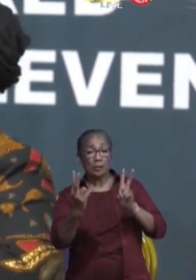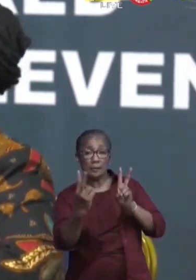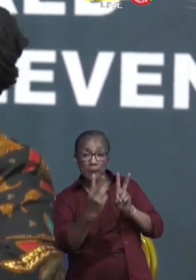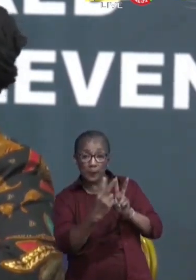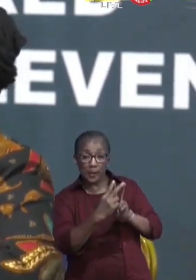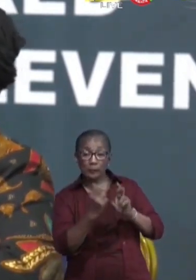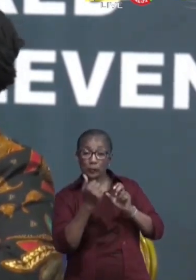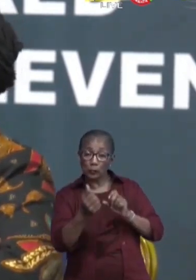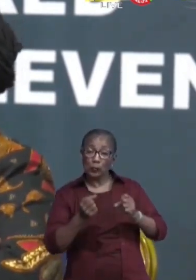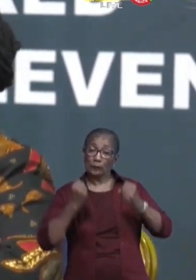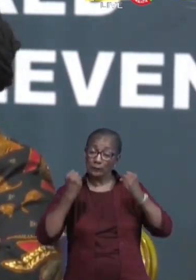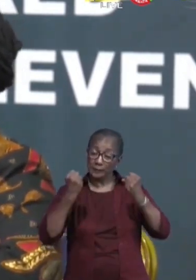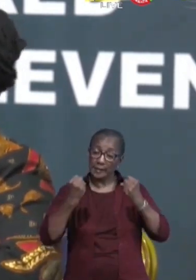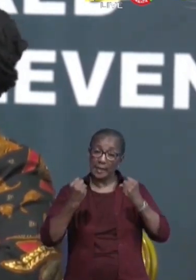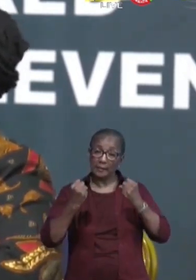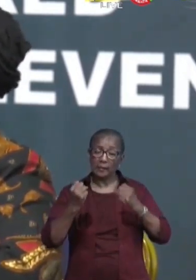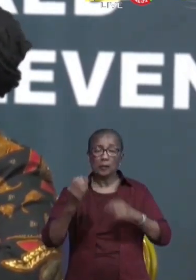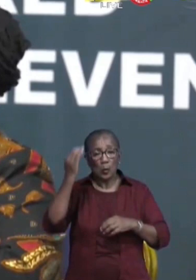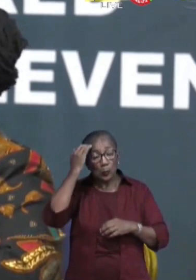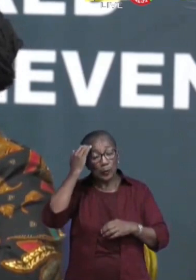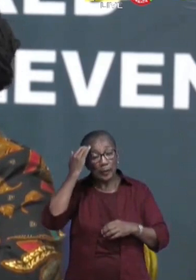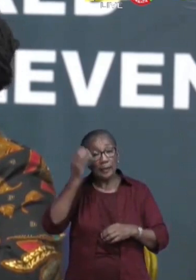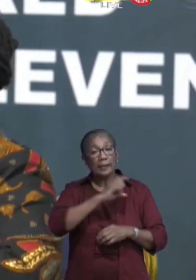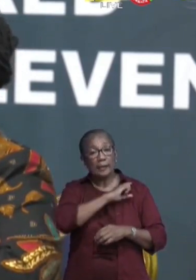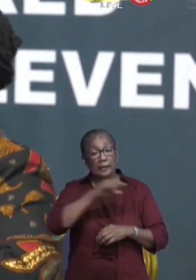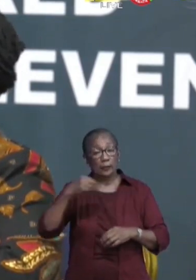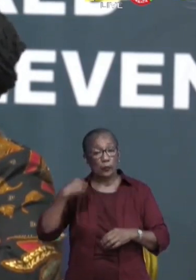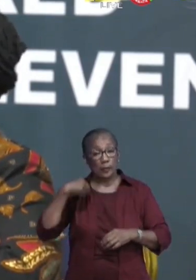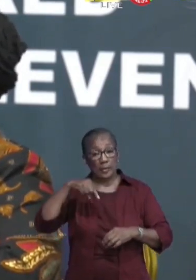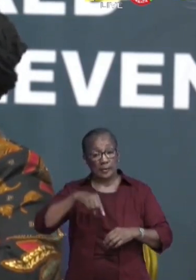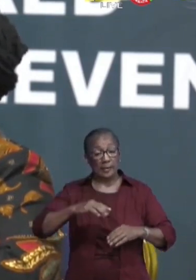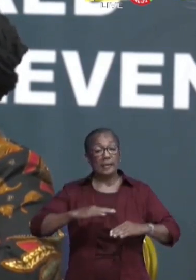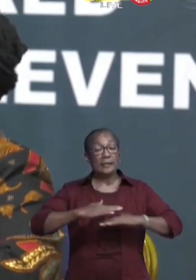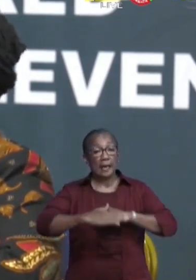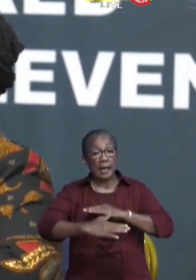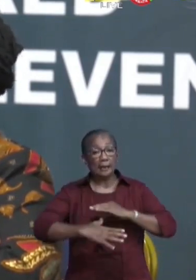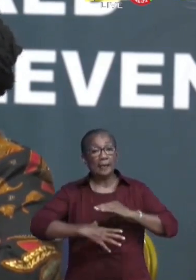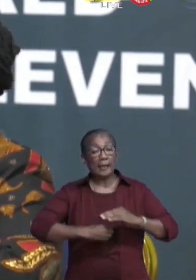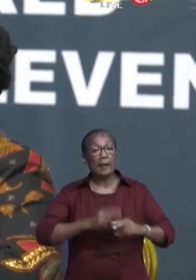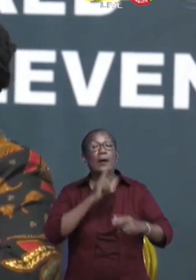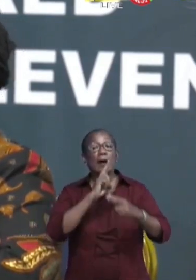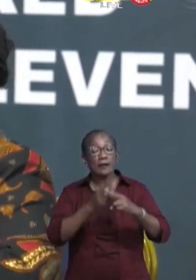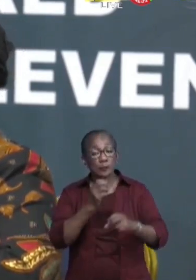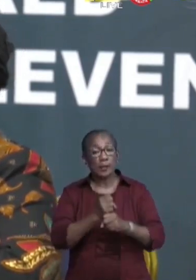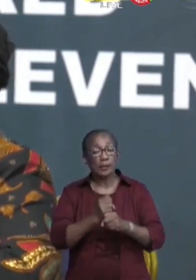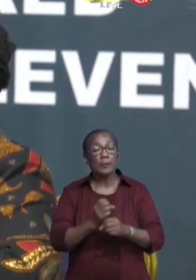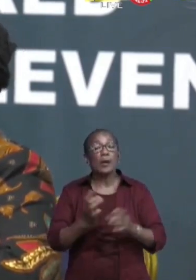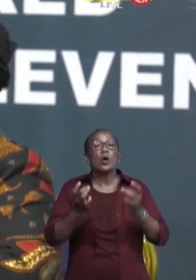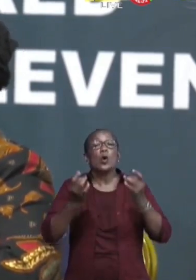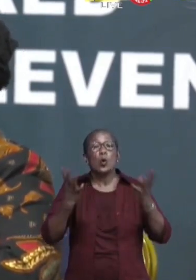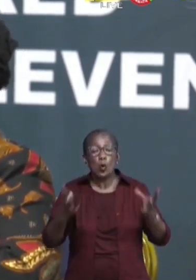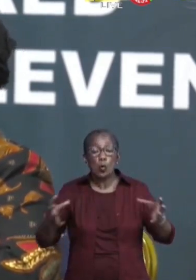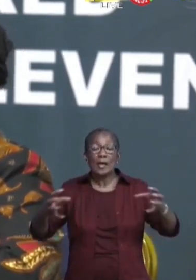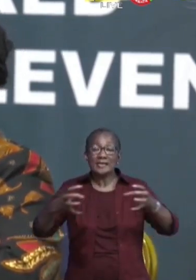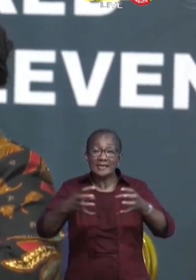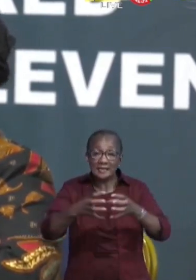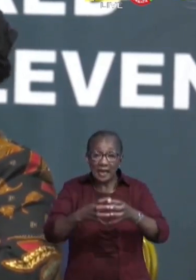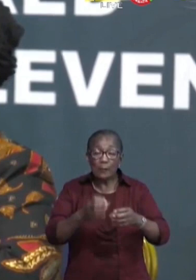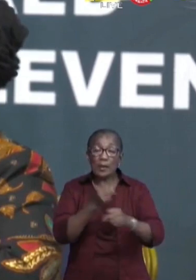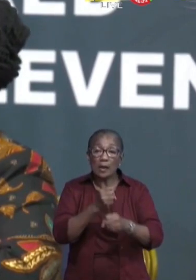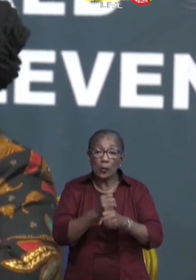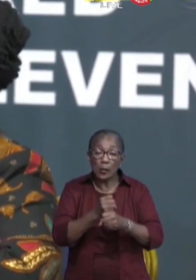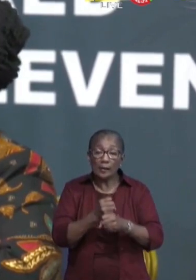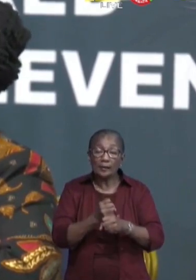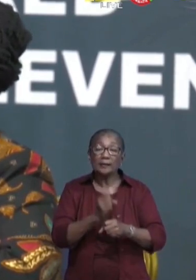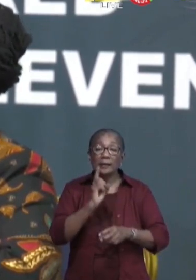verder versterken. U mag weten dat wij met deze landen al afspraken hebben hoe we gezamenlijk ervoor kunnen zorg